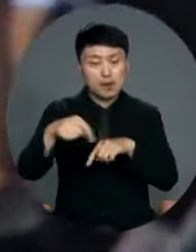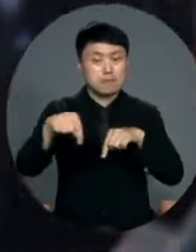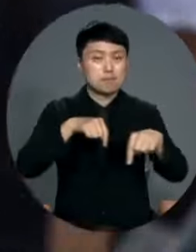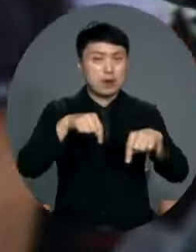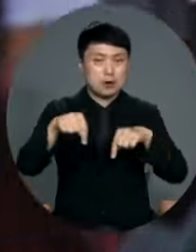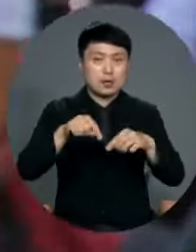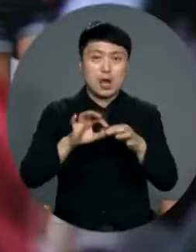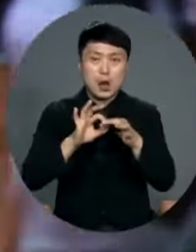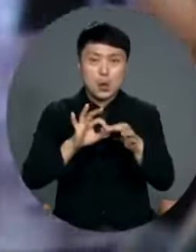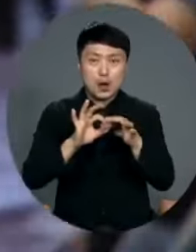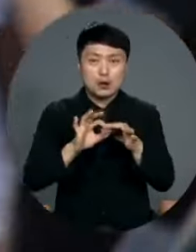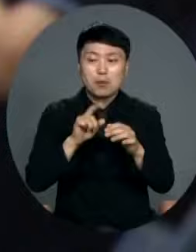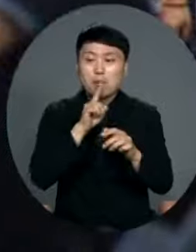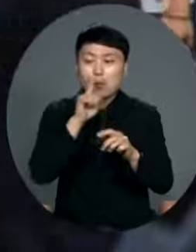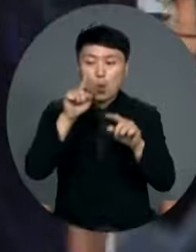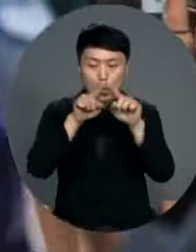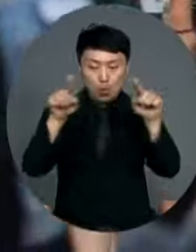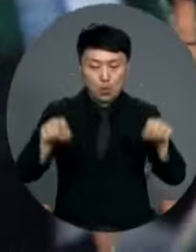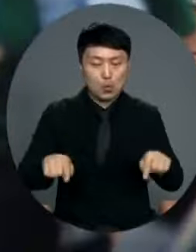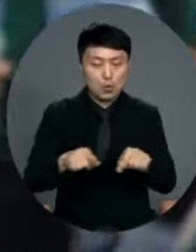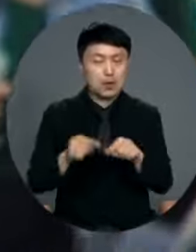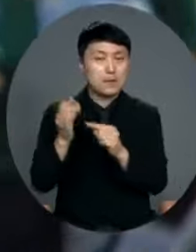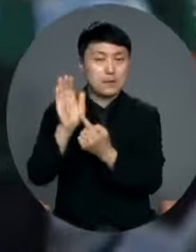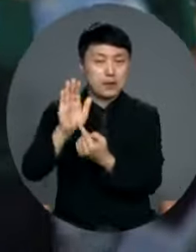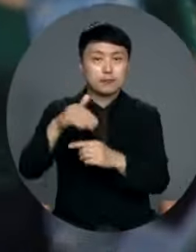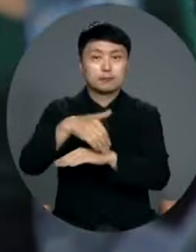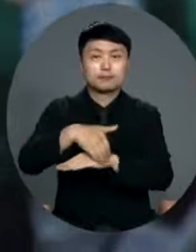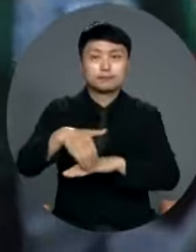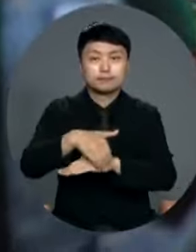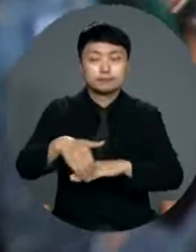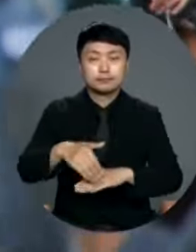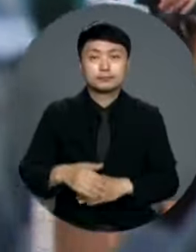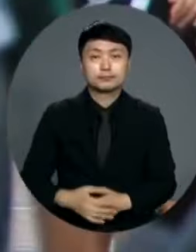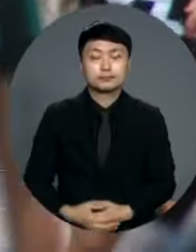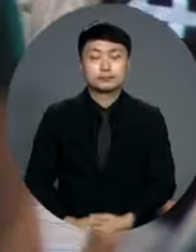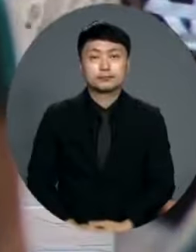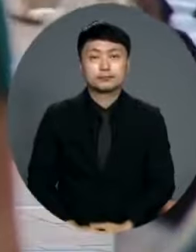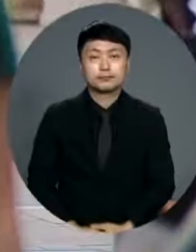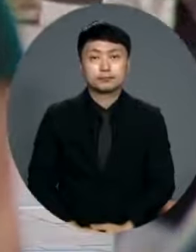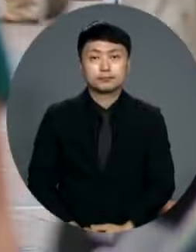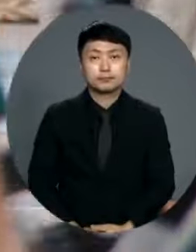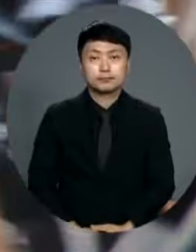방향을 포함한 보고서를 낼 예정입니다. MBC 뉴스 도건협입니다.